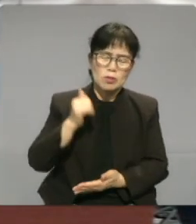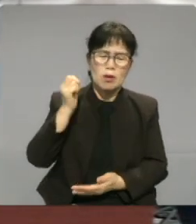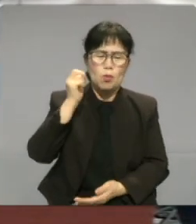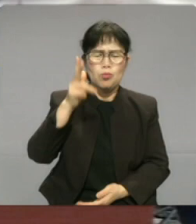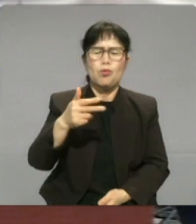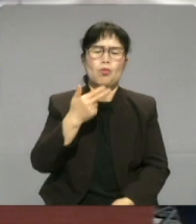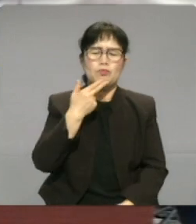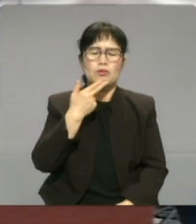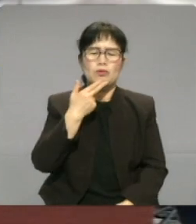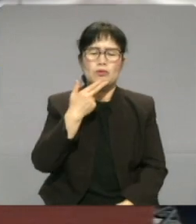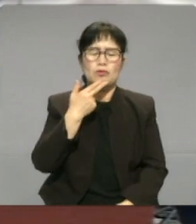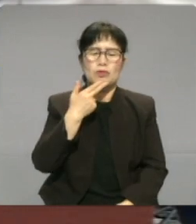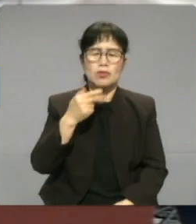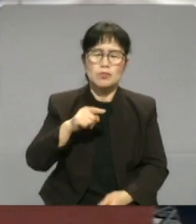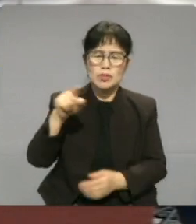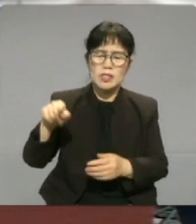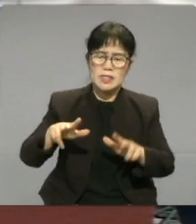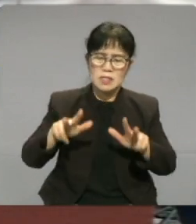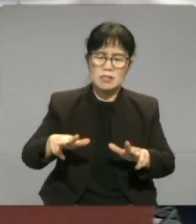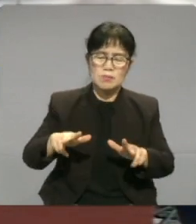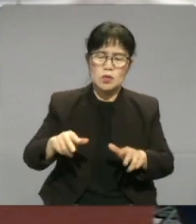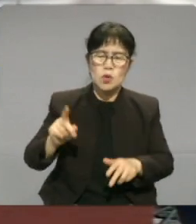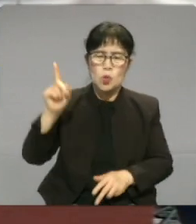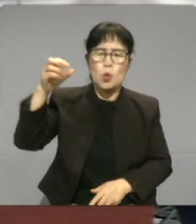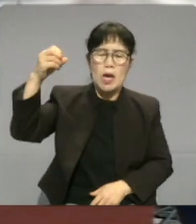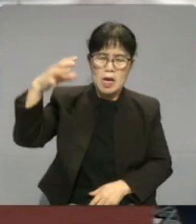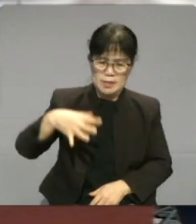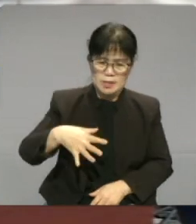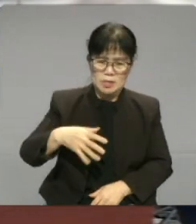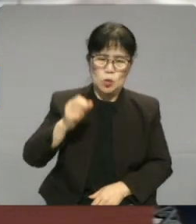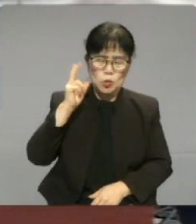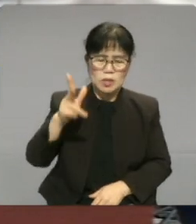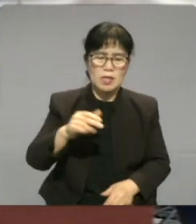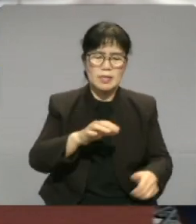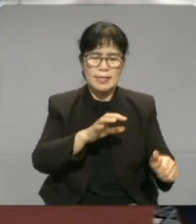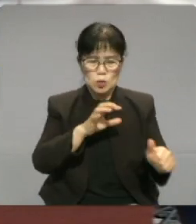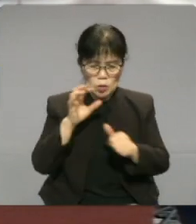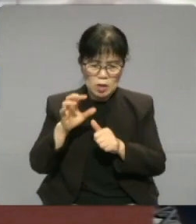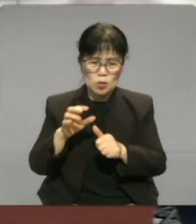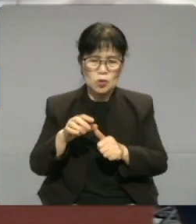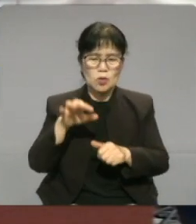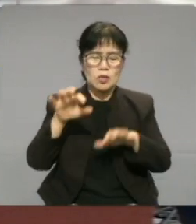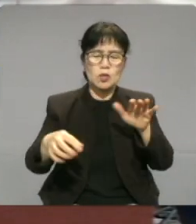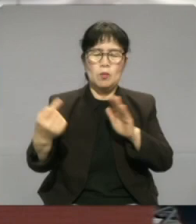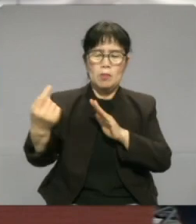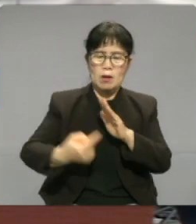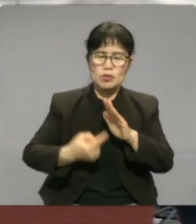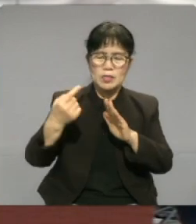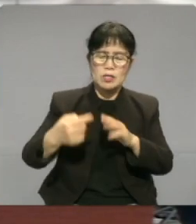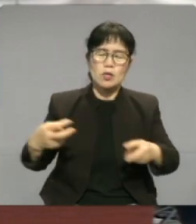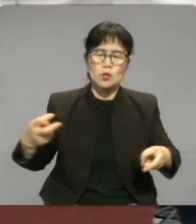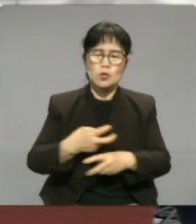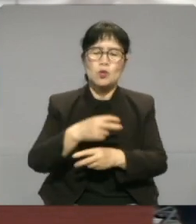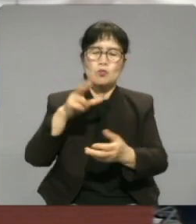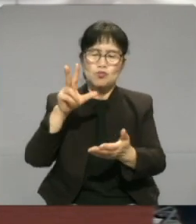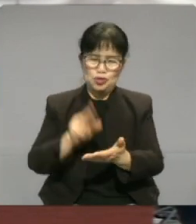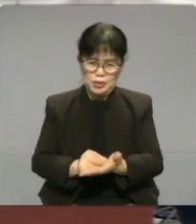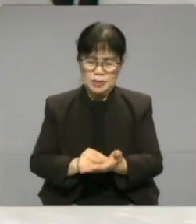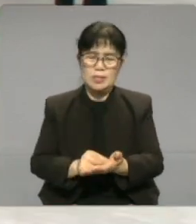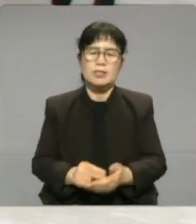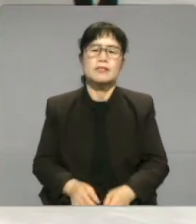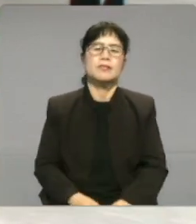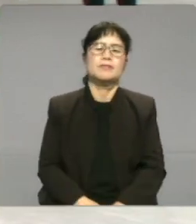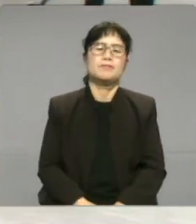없어서 그분들이 현재로는 고양시에서 호텔을 이용을 하고 이곳을 방문하는 데 있어서 교통